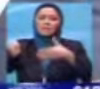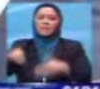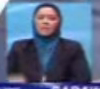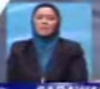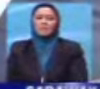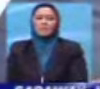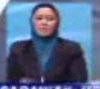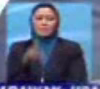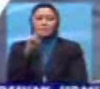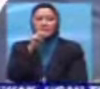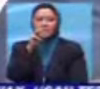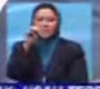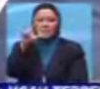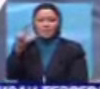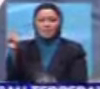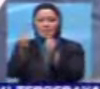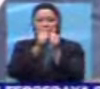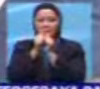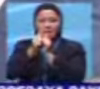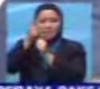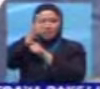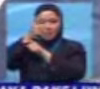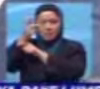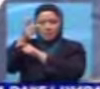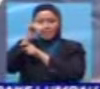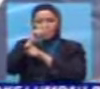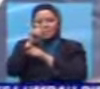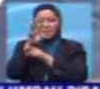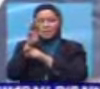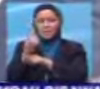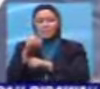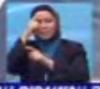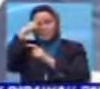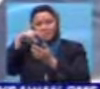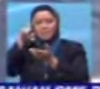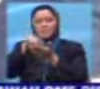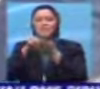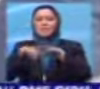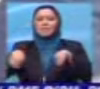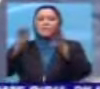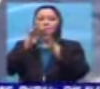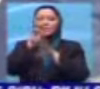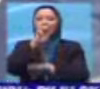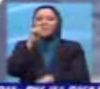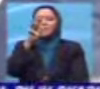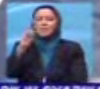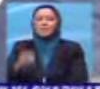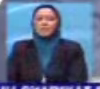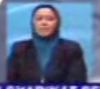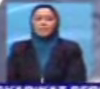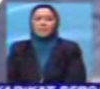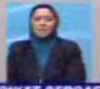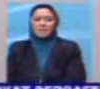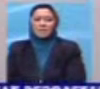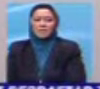RM64,800. Kamal Firmansyah Kamaluddin bersama juru kamera Muhammad Azam Jamaluddin untuk berita RTM.